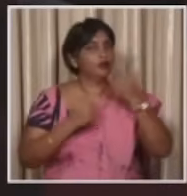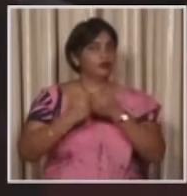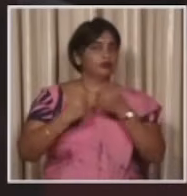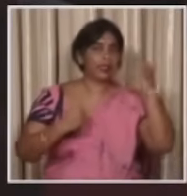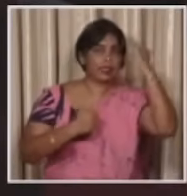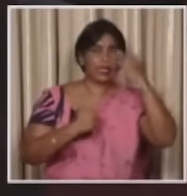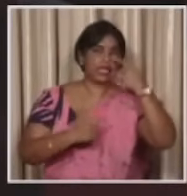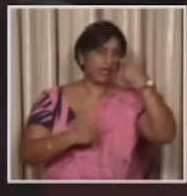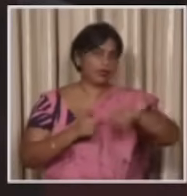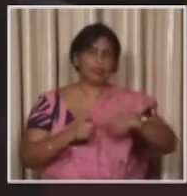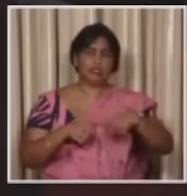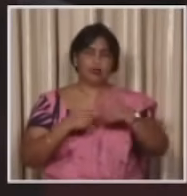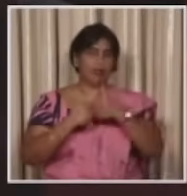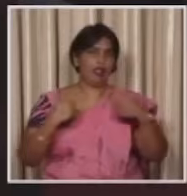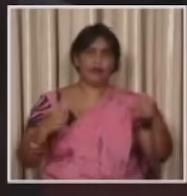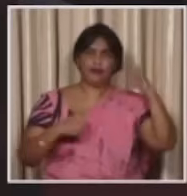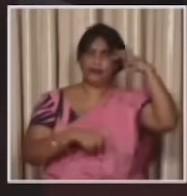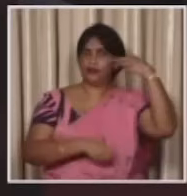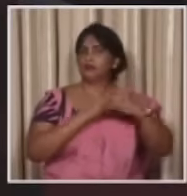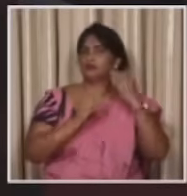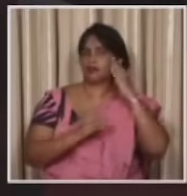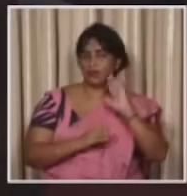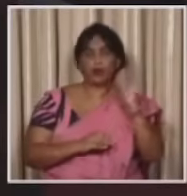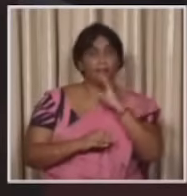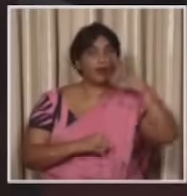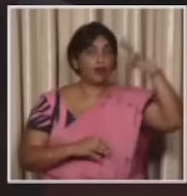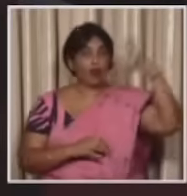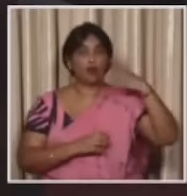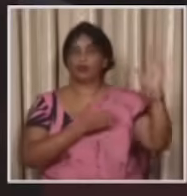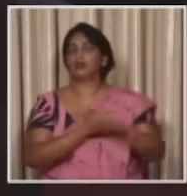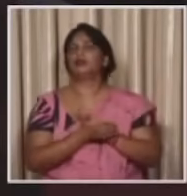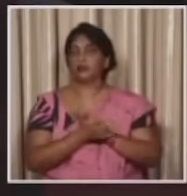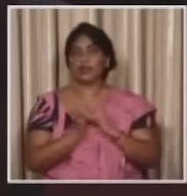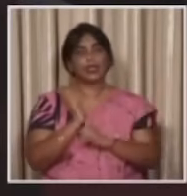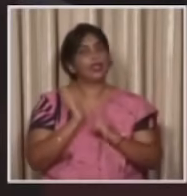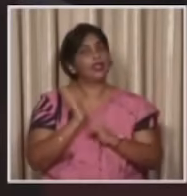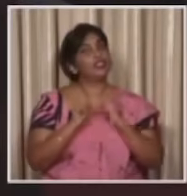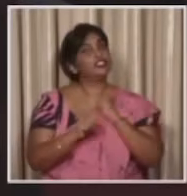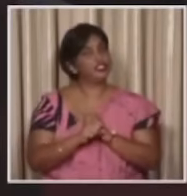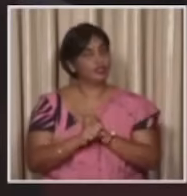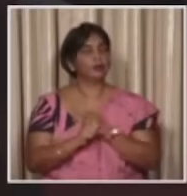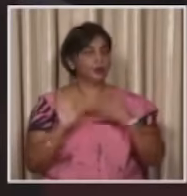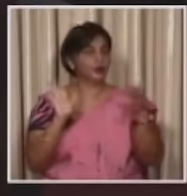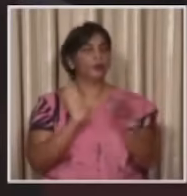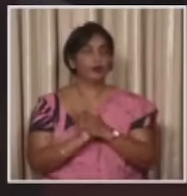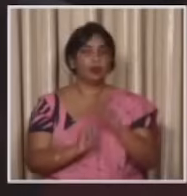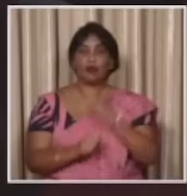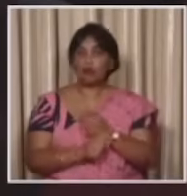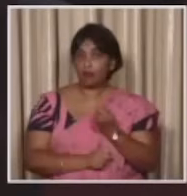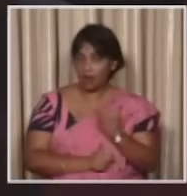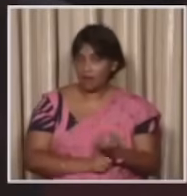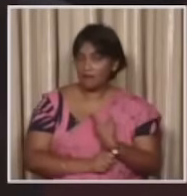දැවි තෙල් ඩීසල්. ඒක අනිවාර්යයෙන්ම ස්වභාවික වායු ගෑස් වලට යන්න ඕන LNG ට්‍රාන්ස්ෆෝමේෂන්. ඒක යන්න ආණ්ඩුවට මුදල්